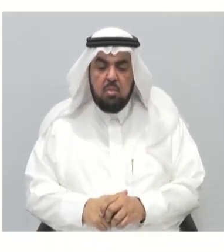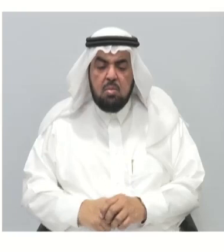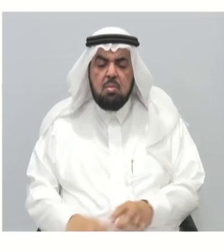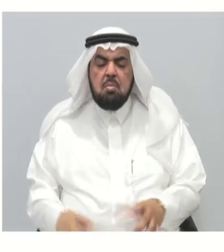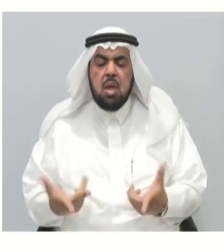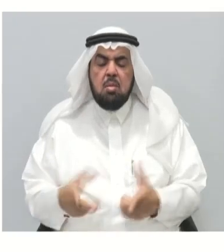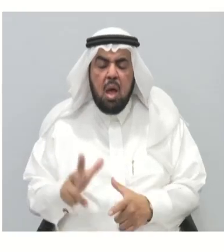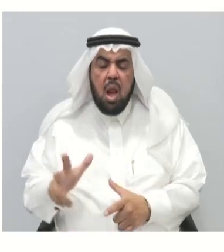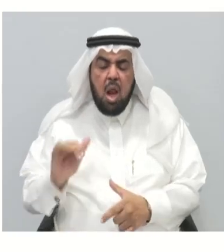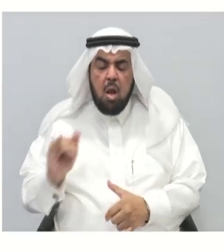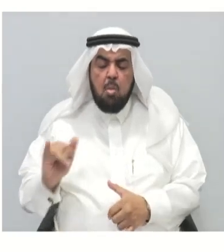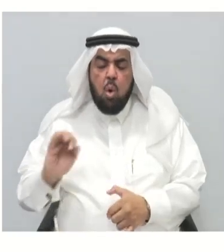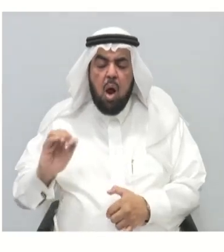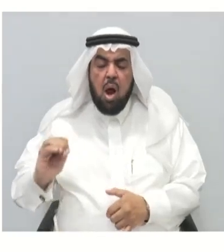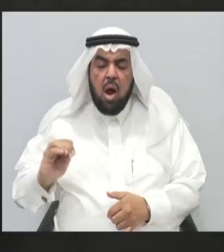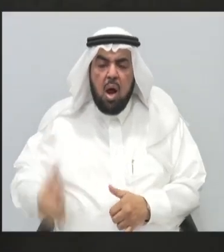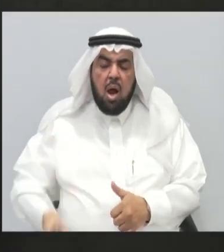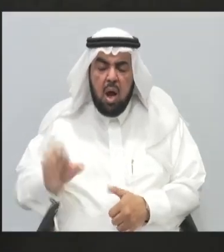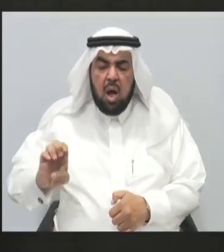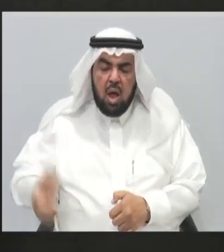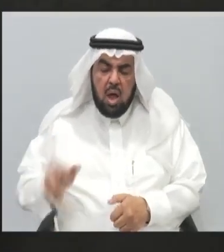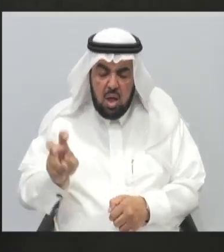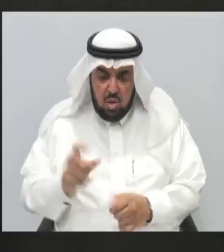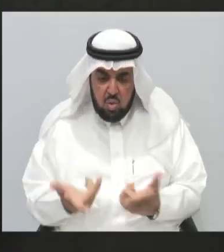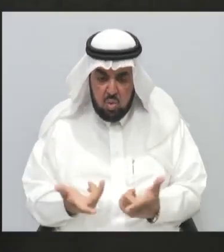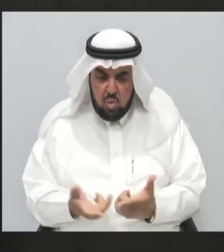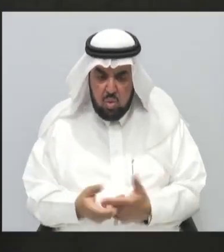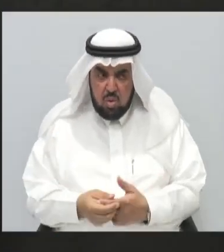طيب ماذا نقصد بالمحاكاه او السيموليشن